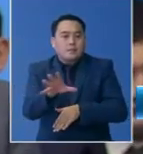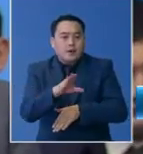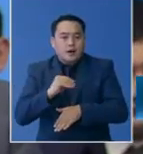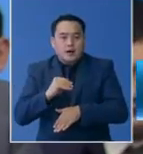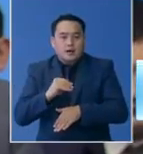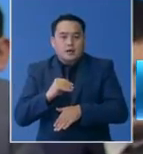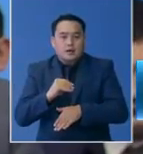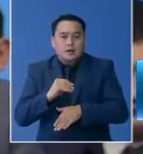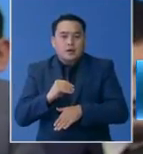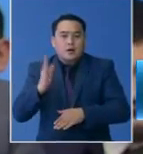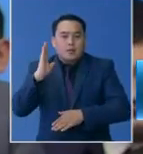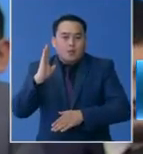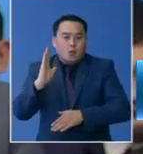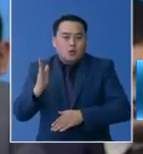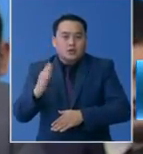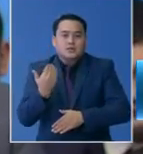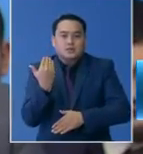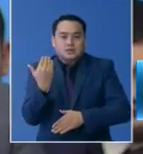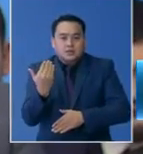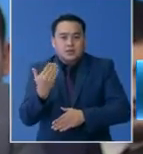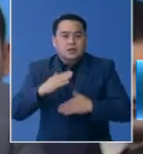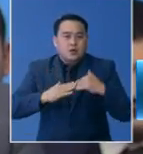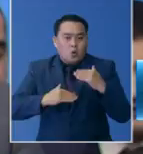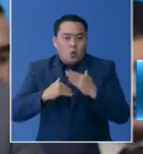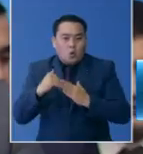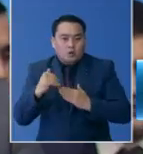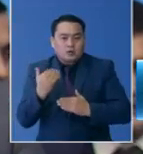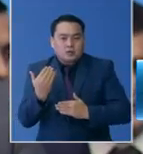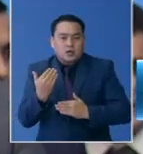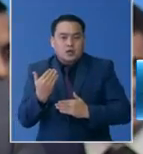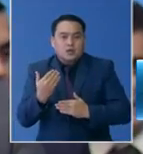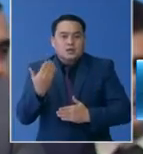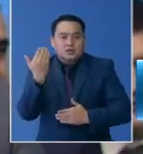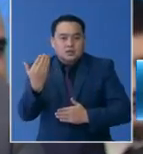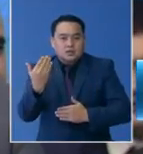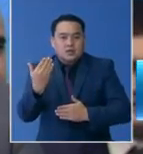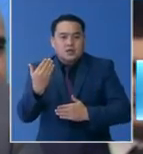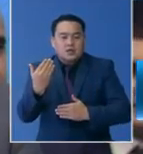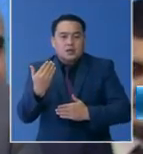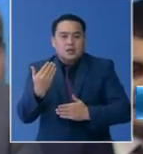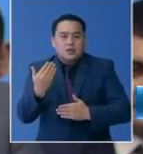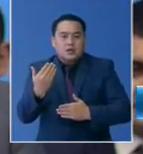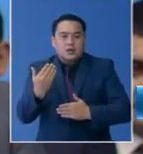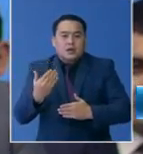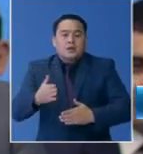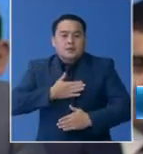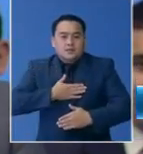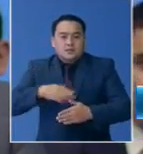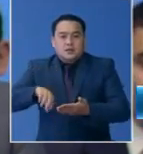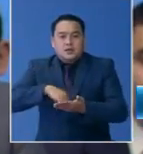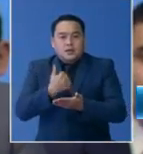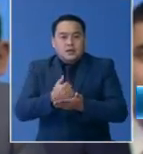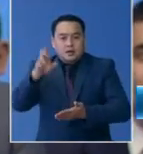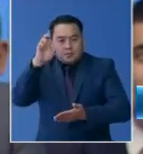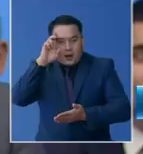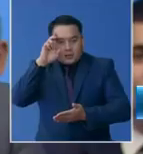емес. Оның болашағы сіздердің қолдарыңызда. Оның іргетасын біздердің елбасымыз